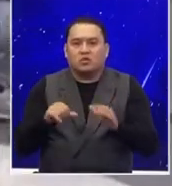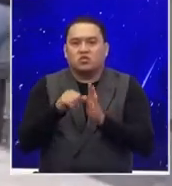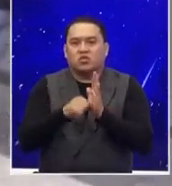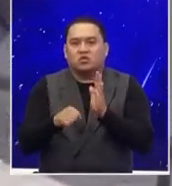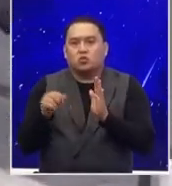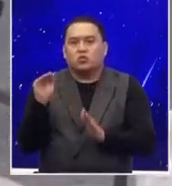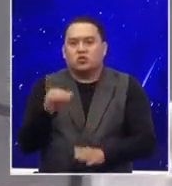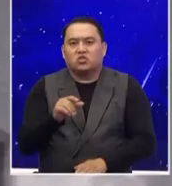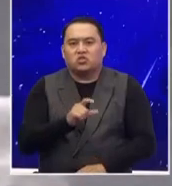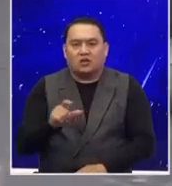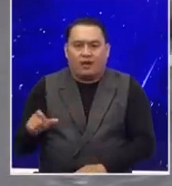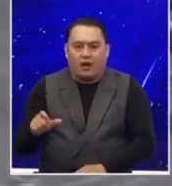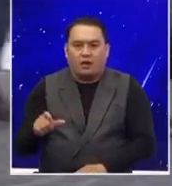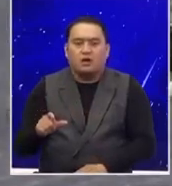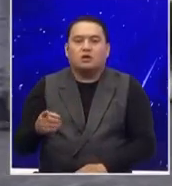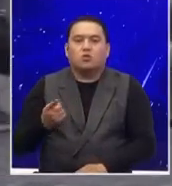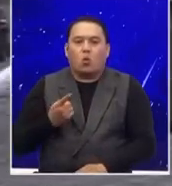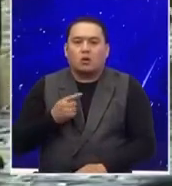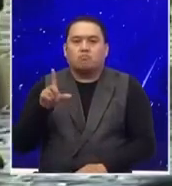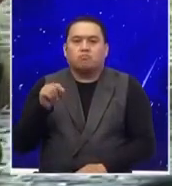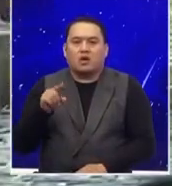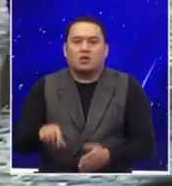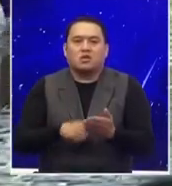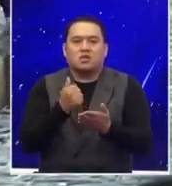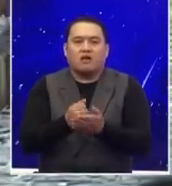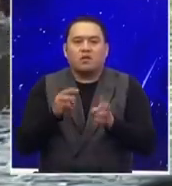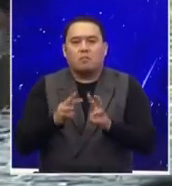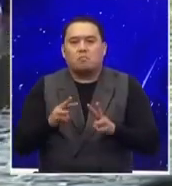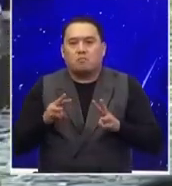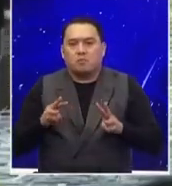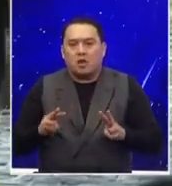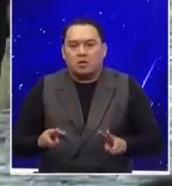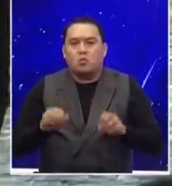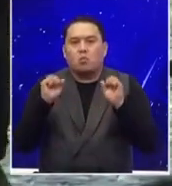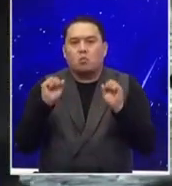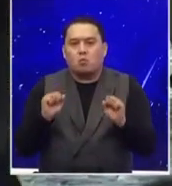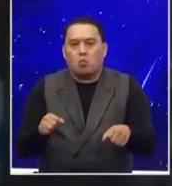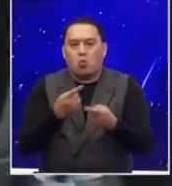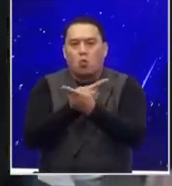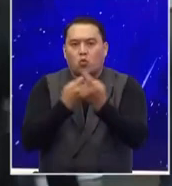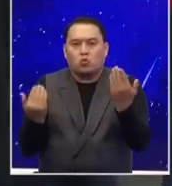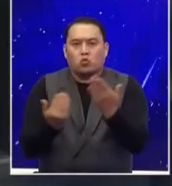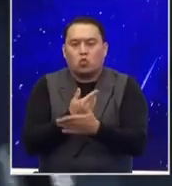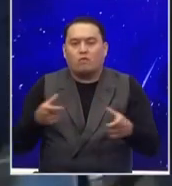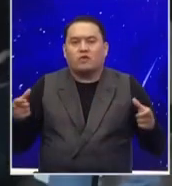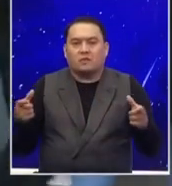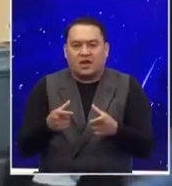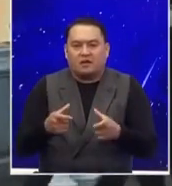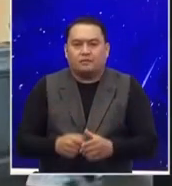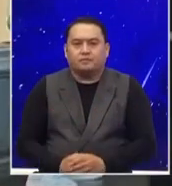600 тысяч человек. Как ожидается в понедельник, премьер-министр Борис Джонсон может объявить о новых карантинных